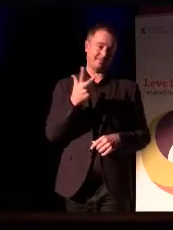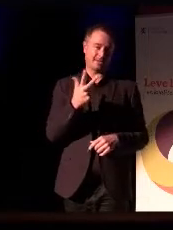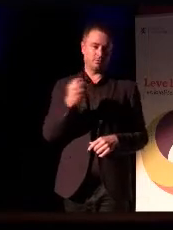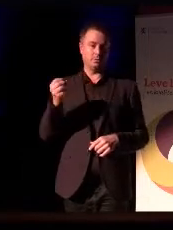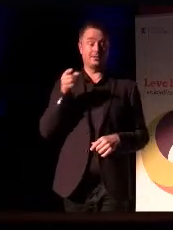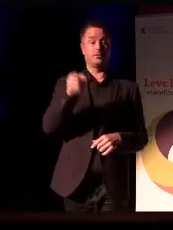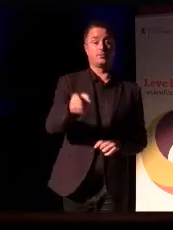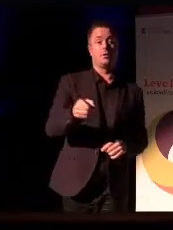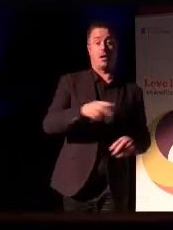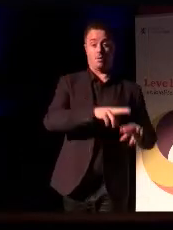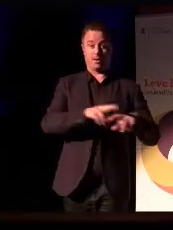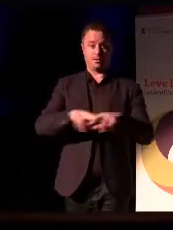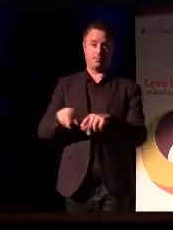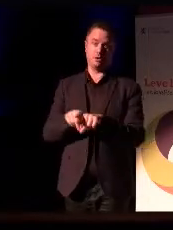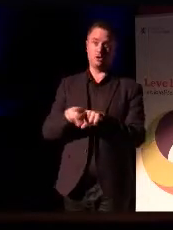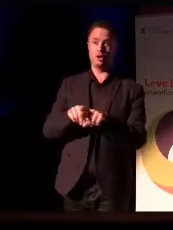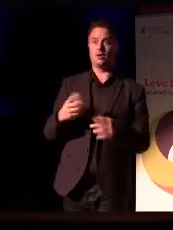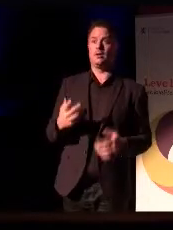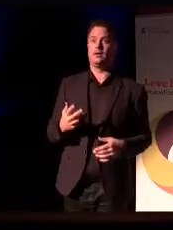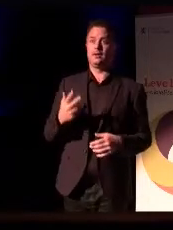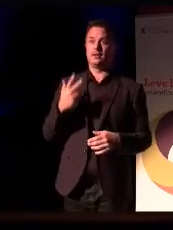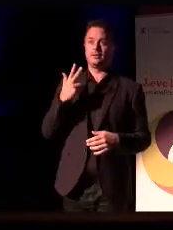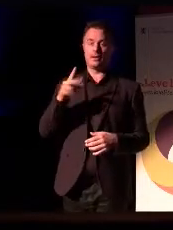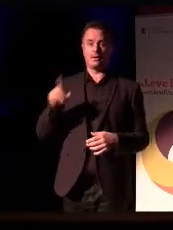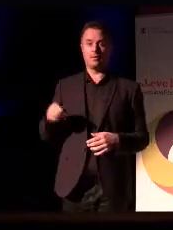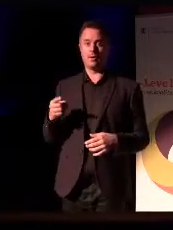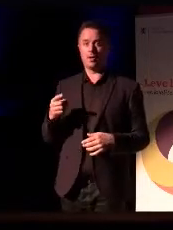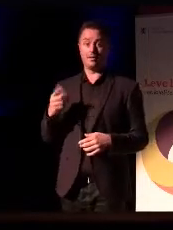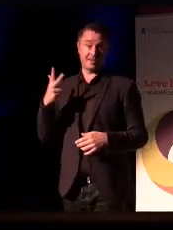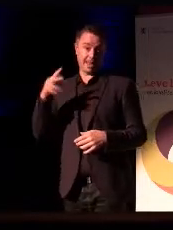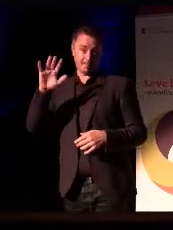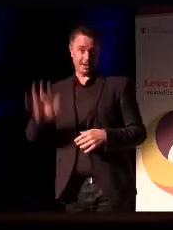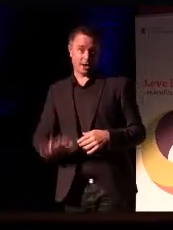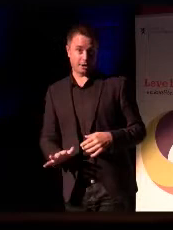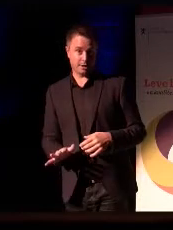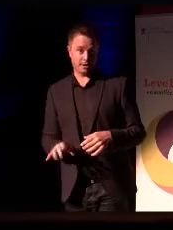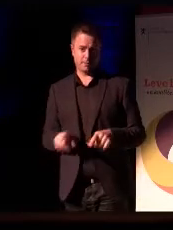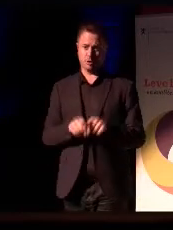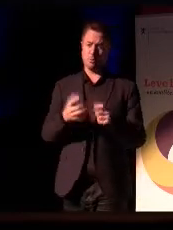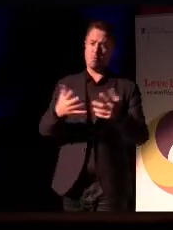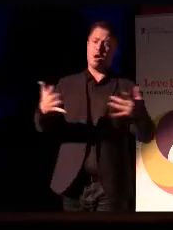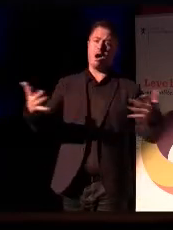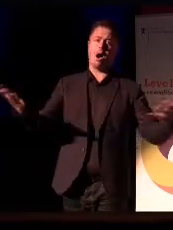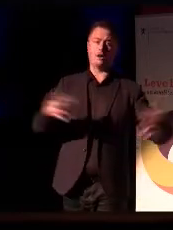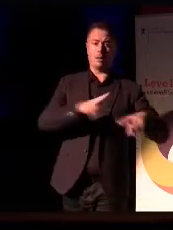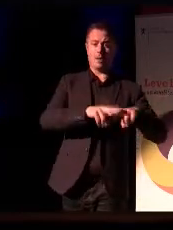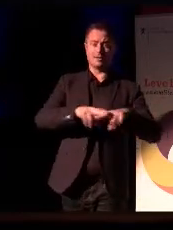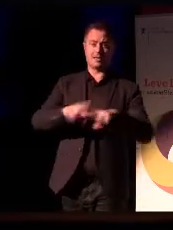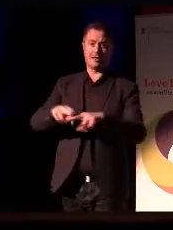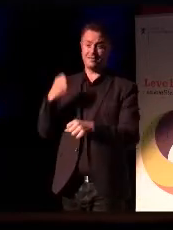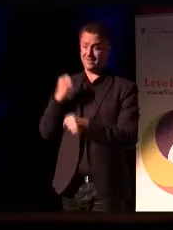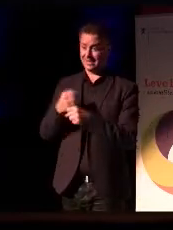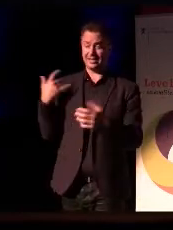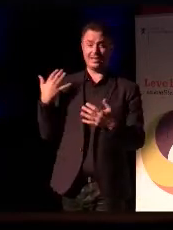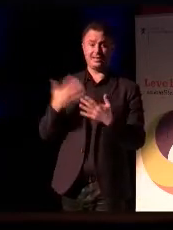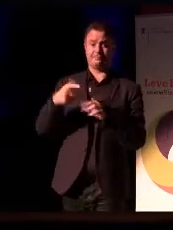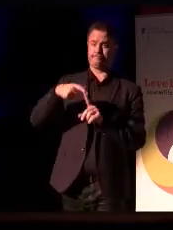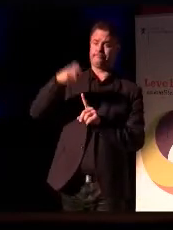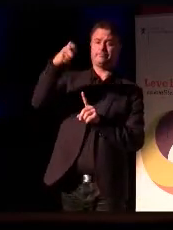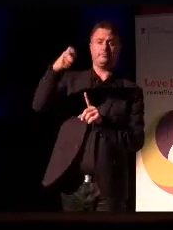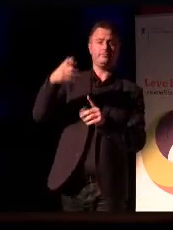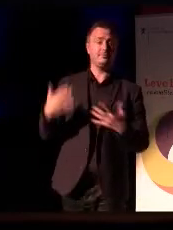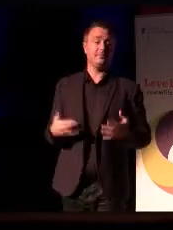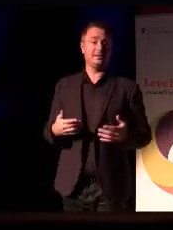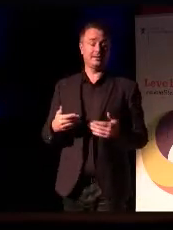milliarder, omtrent 3100 plasser. Det den høyeste tilsagnsrammen som